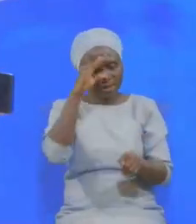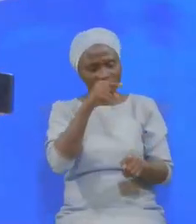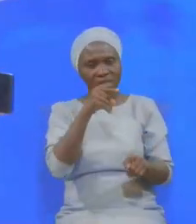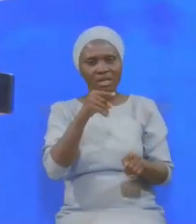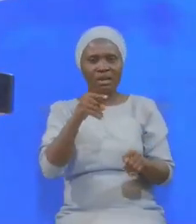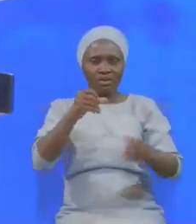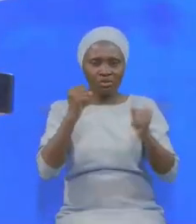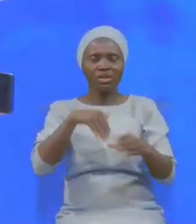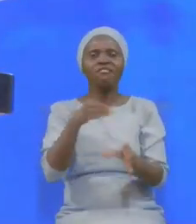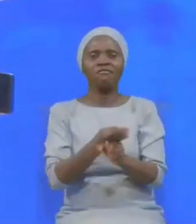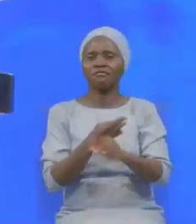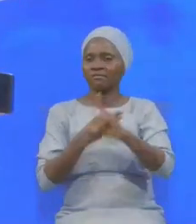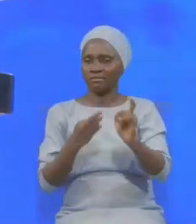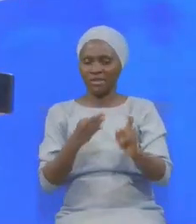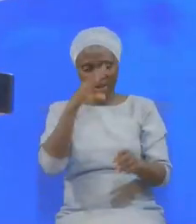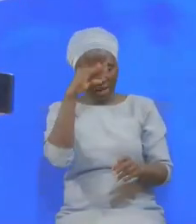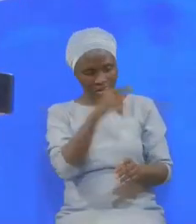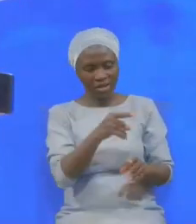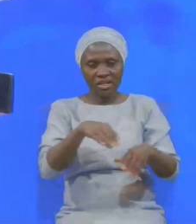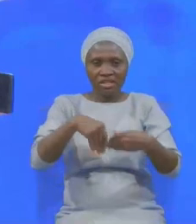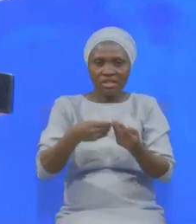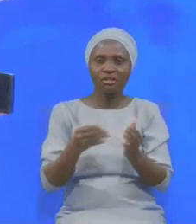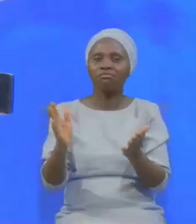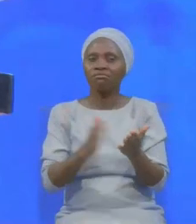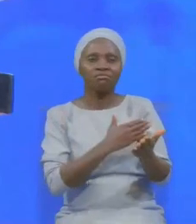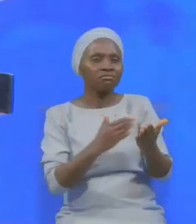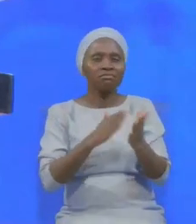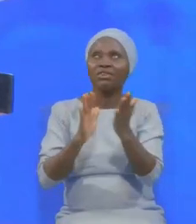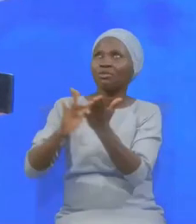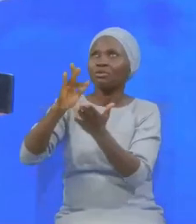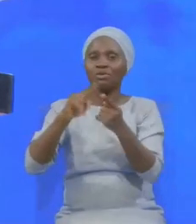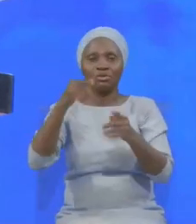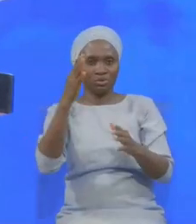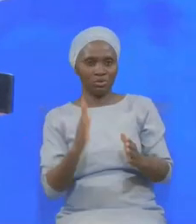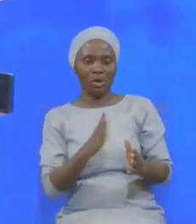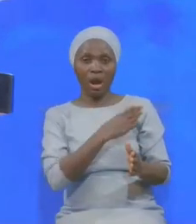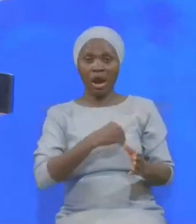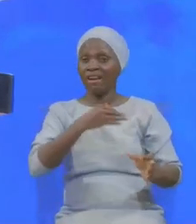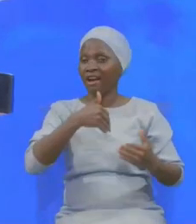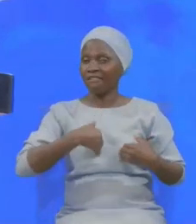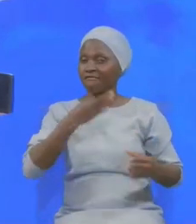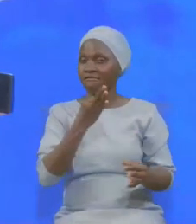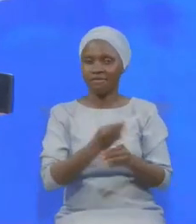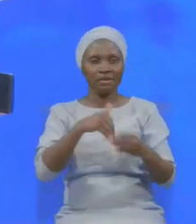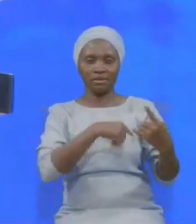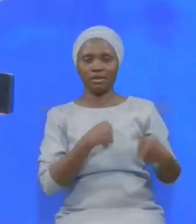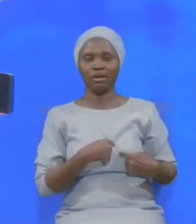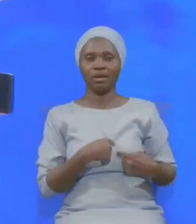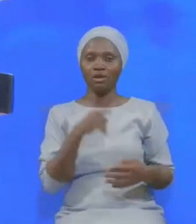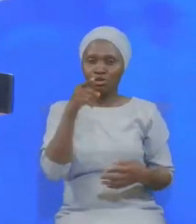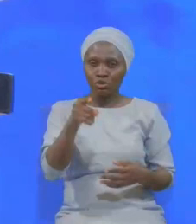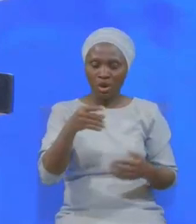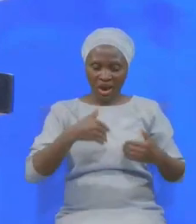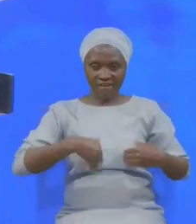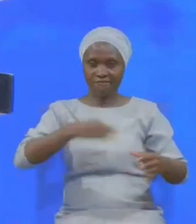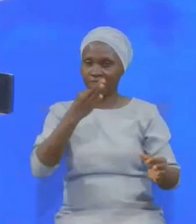gloire à Dieu. Et ayant la pleine conviction, vous devez avoir la conviction dans votre cœur que notre Dieu ne